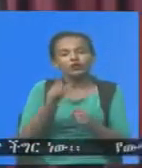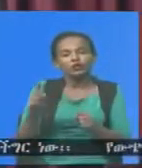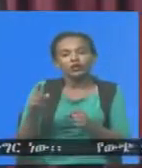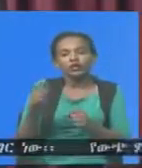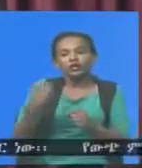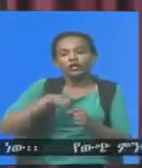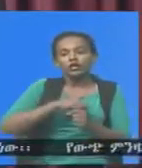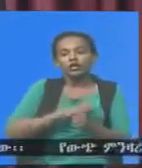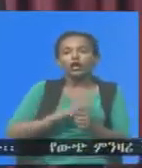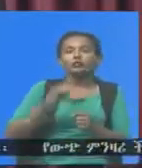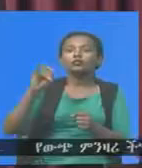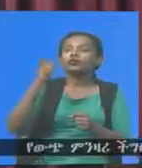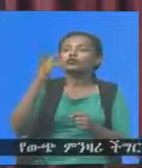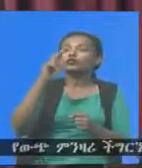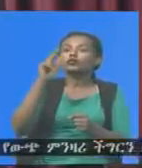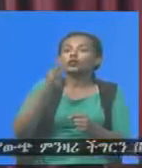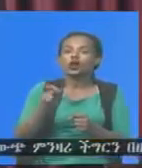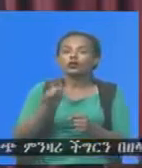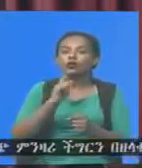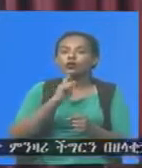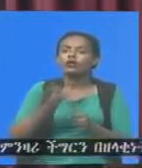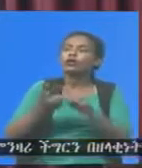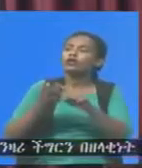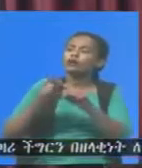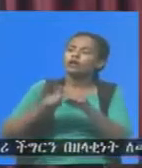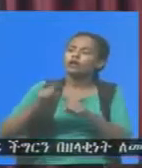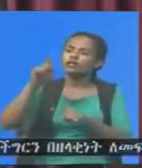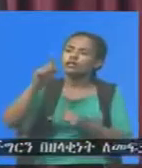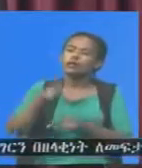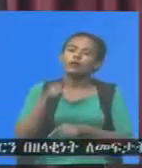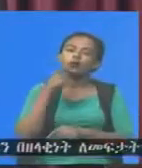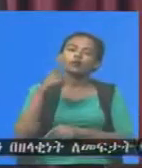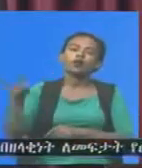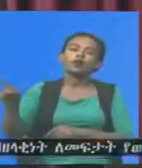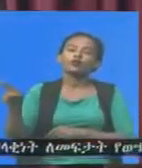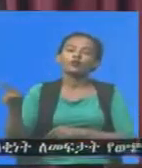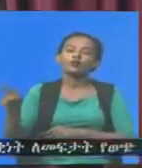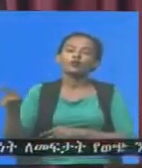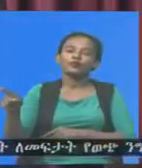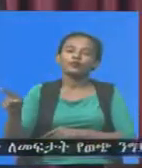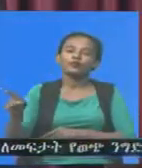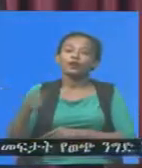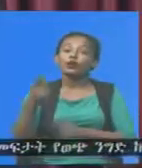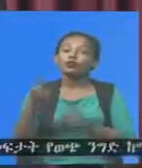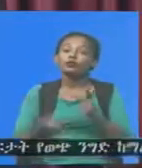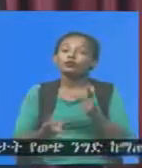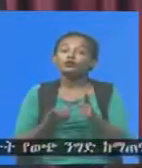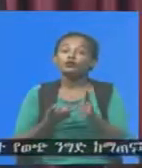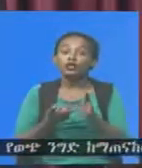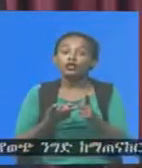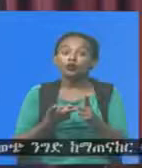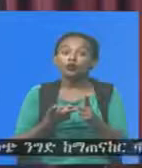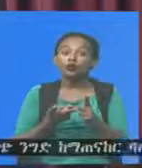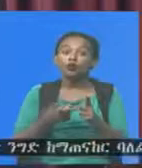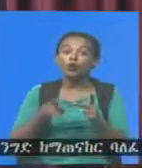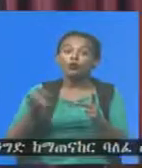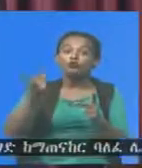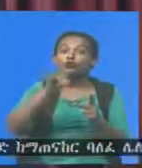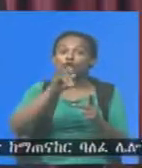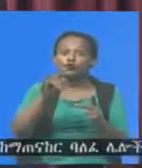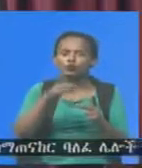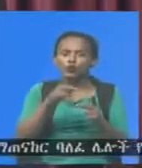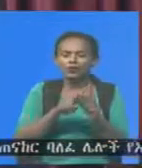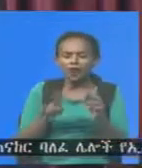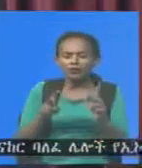እስከ ጆርዳን ድረስ ነው፣ ሊመለስ ይገባል ይላሉ። ሶስተኛው ኦርቶዶክስ ጁ ነው። ጁ ሆኖ አክራሪው ጁ